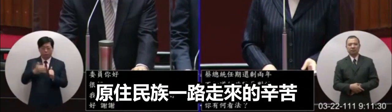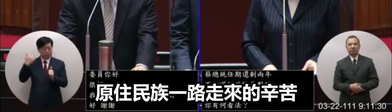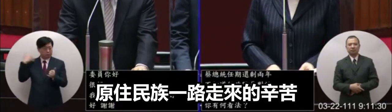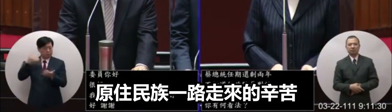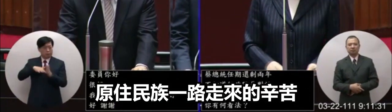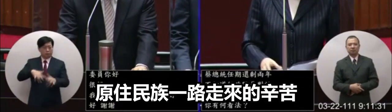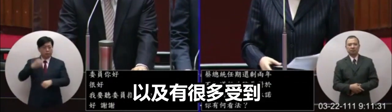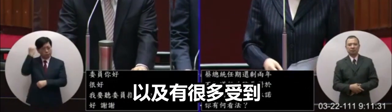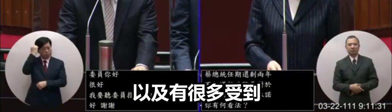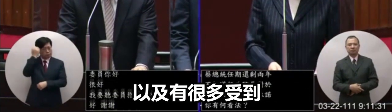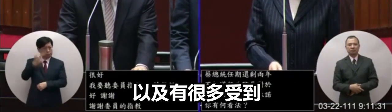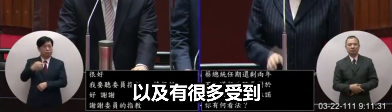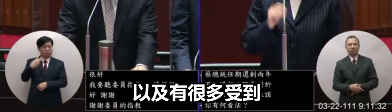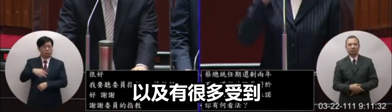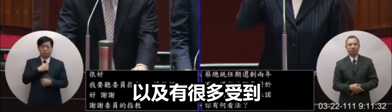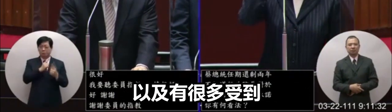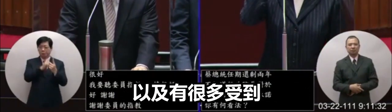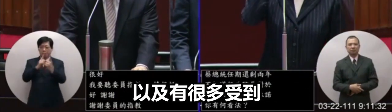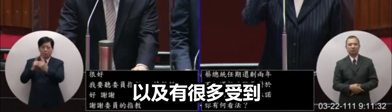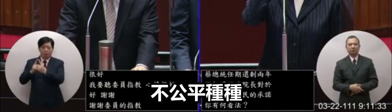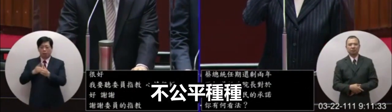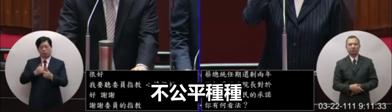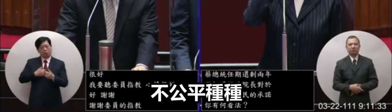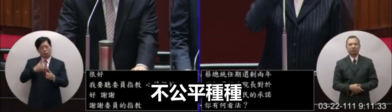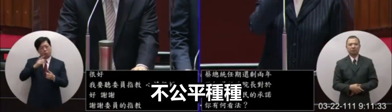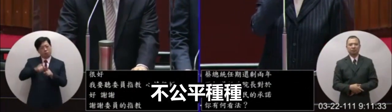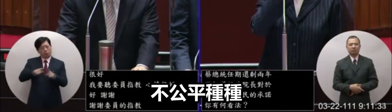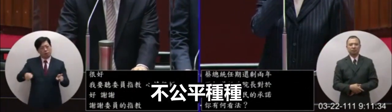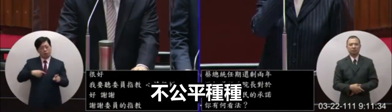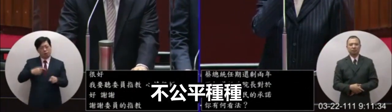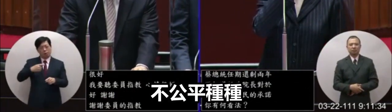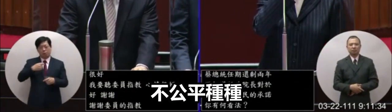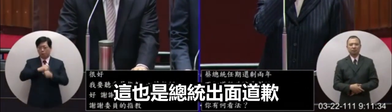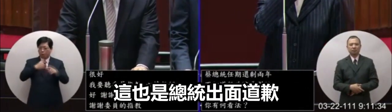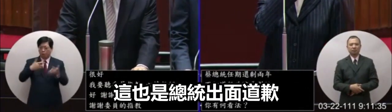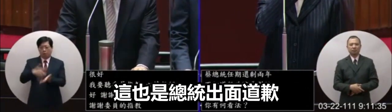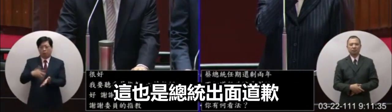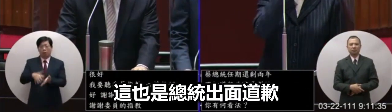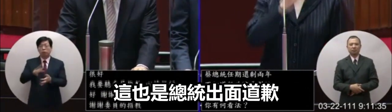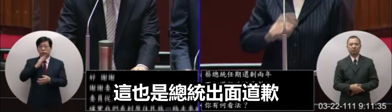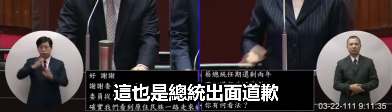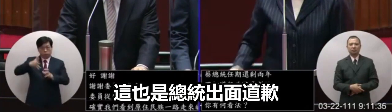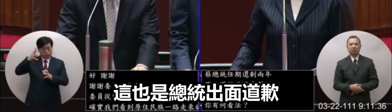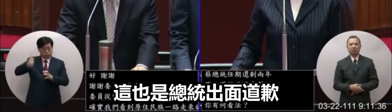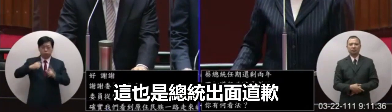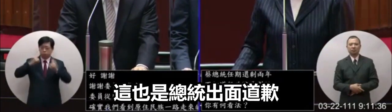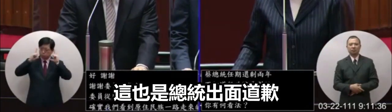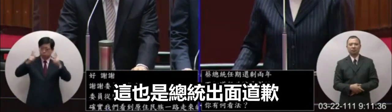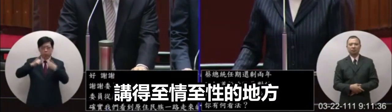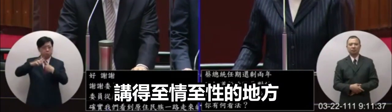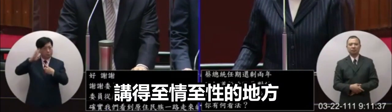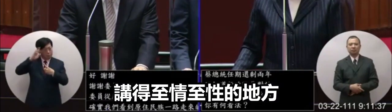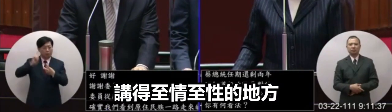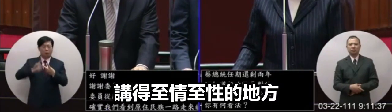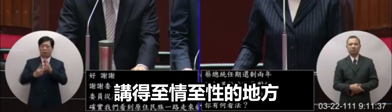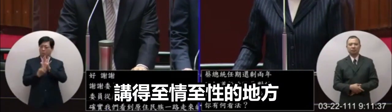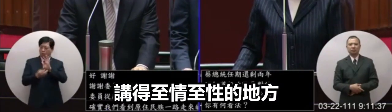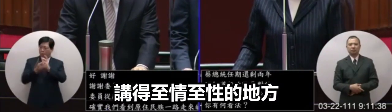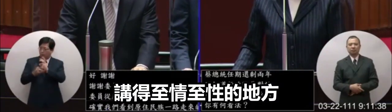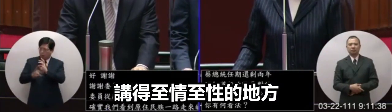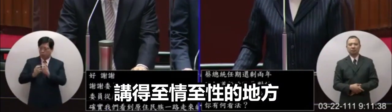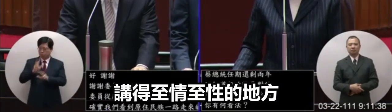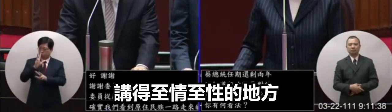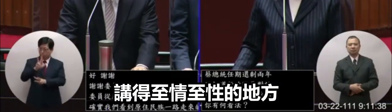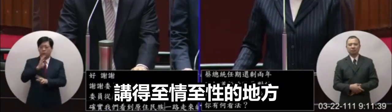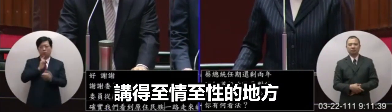走来的辛苦，以及有很多受到不公平种种，这也是总统出面道歉讲的自情